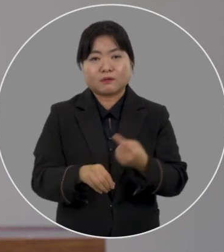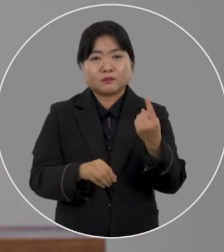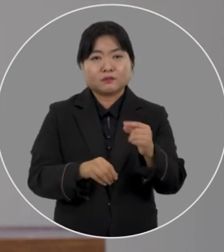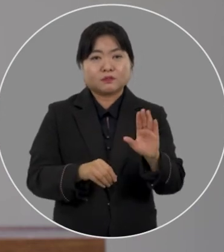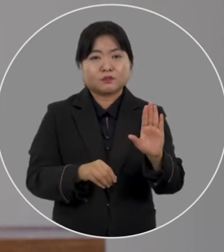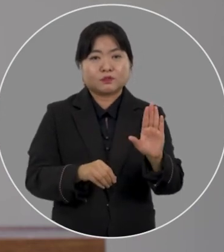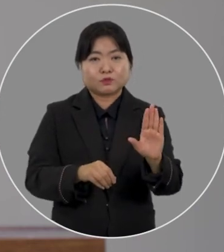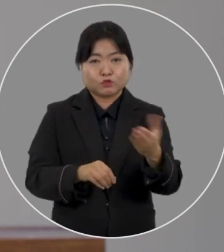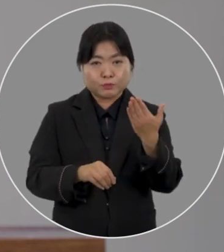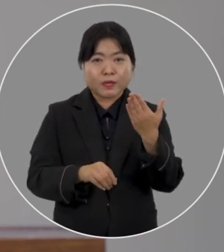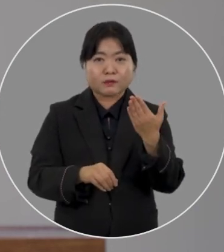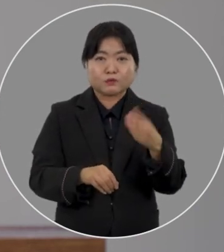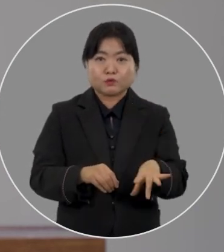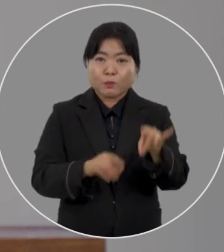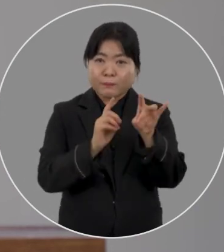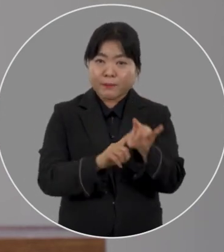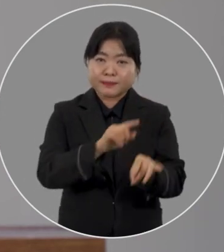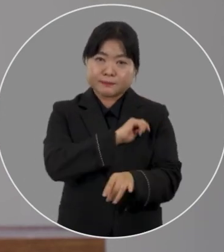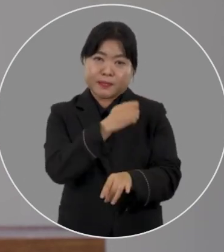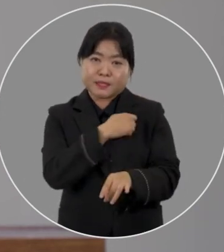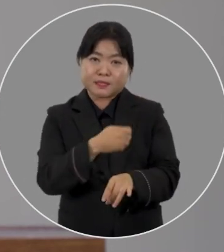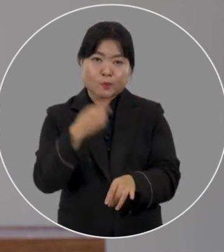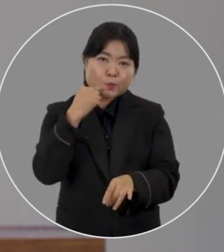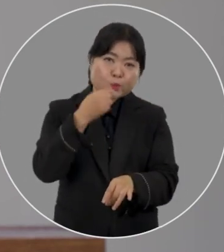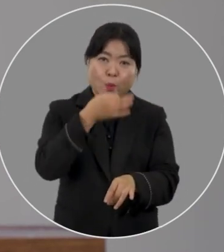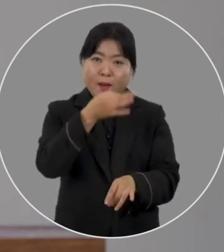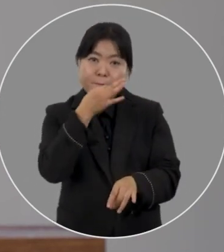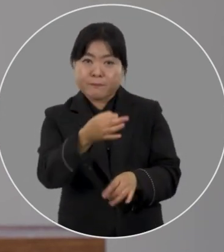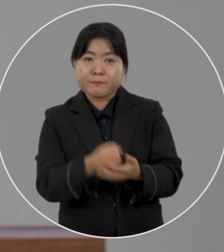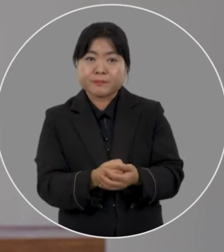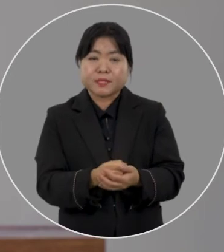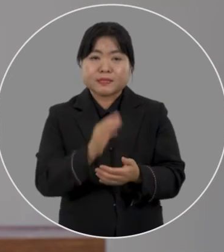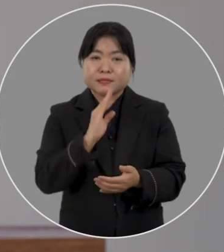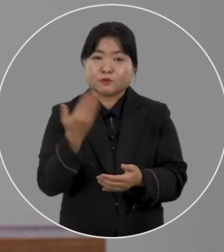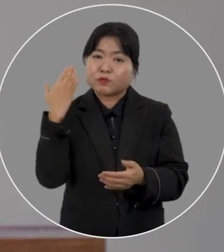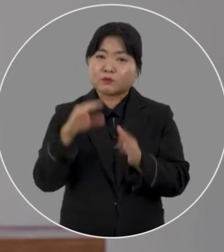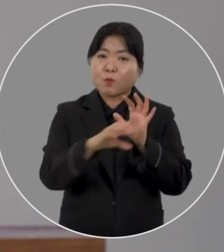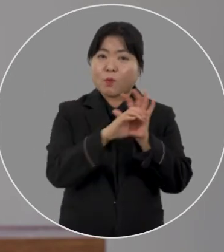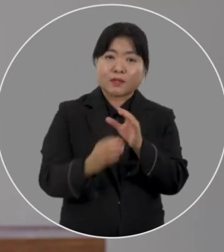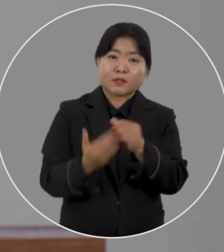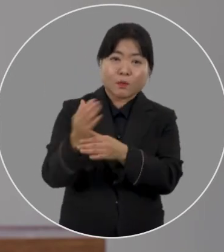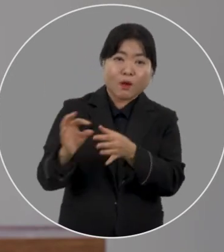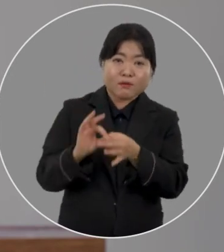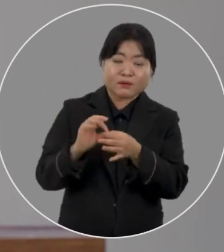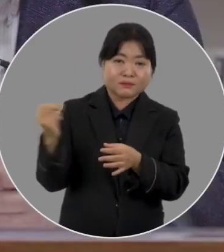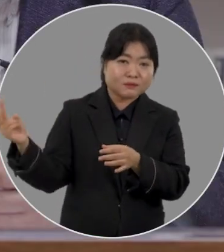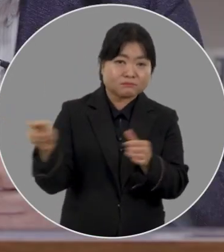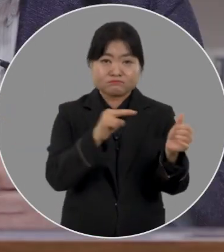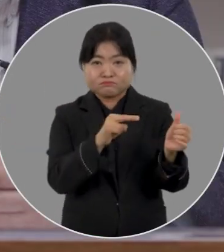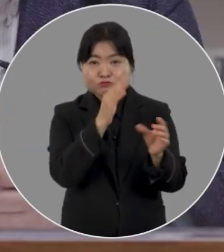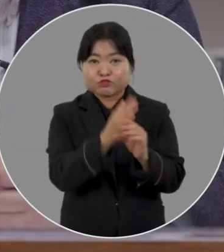들면은 1900년대 초반에 스페인 독감이 사실 최근 코로나 사태 관련해서 또 재조명이 되고